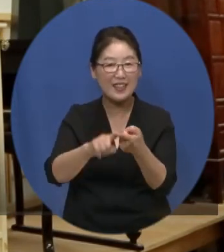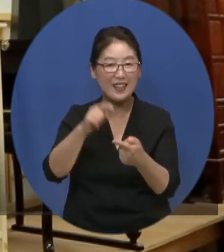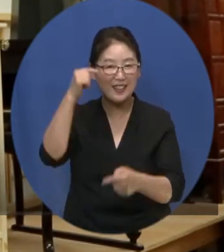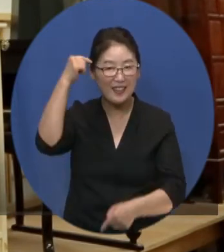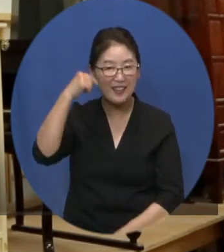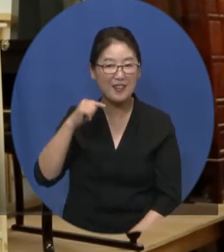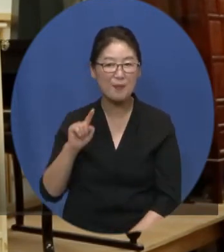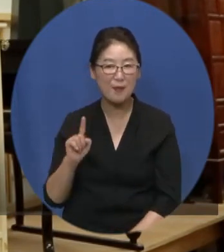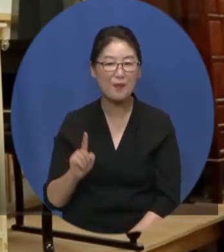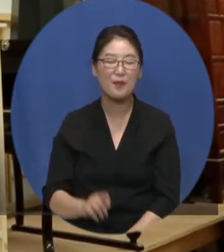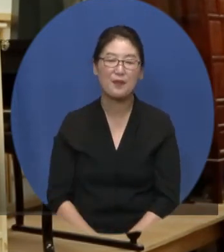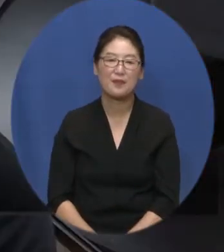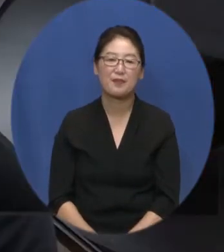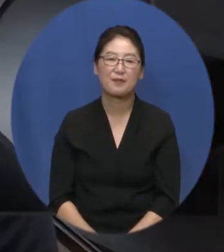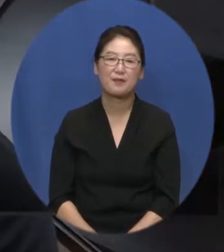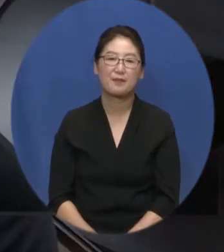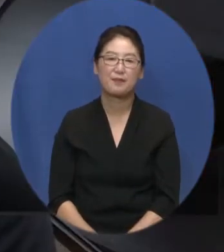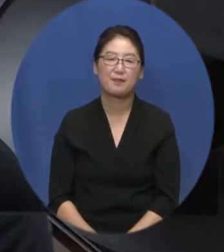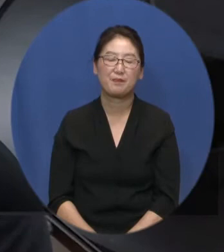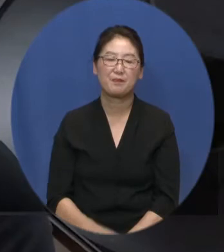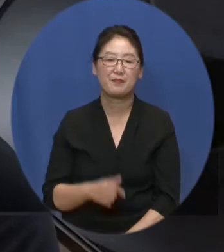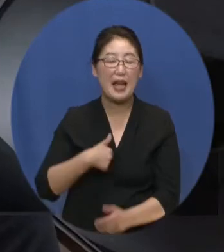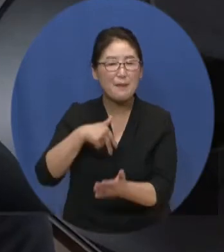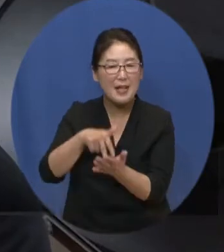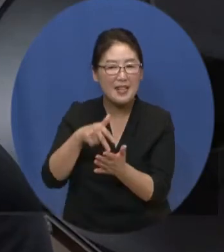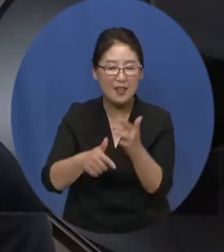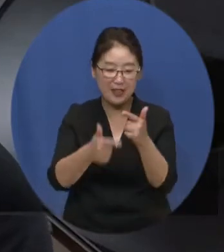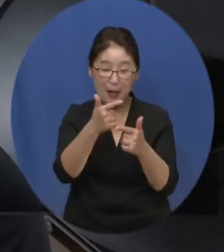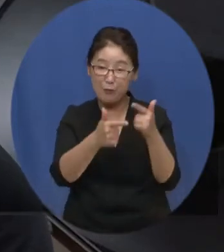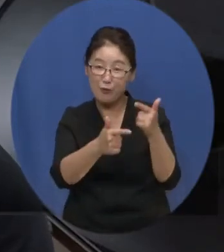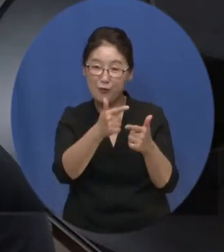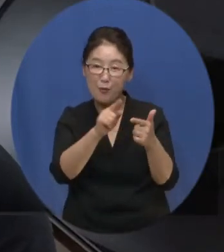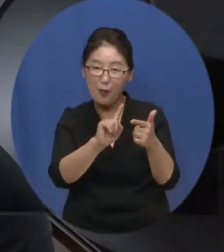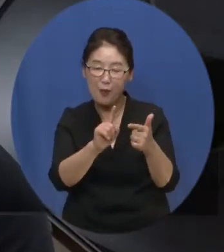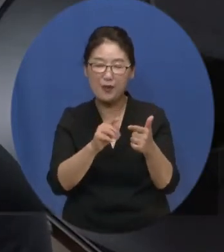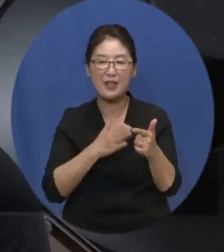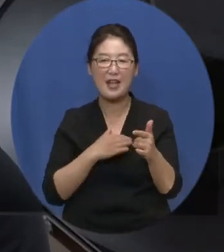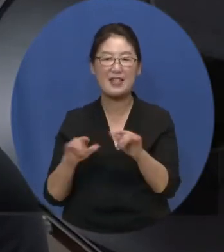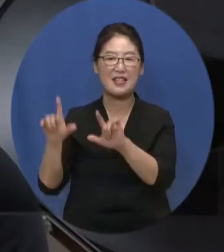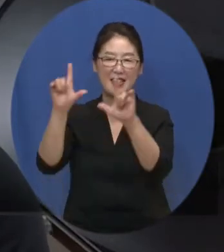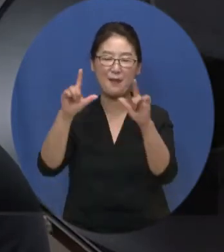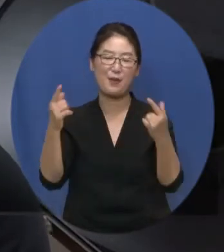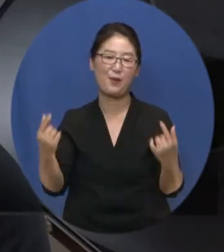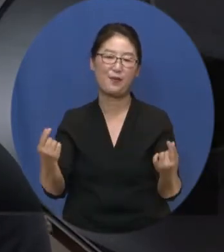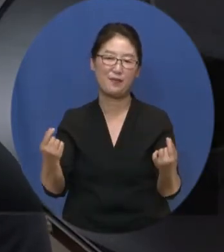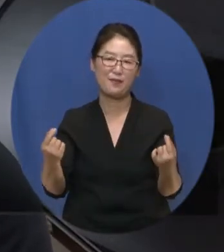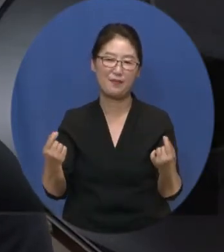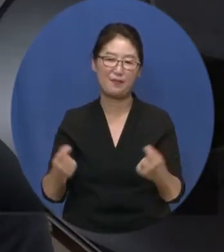첫 해남으로 1 5 삶이 줘 3 참